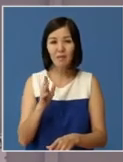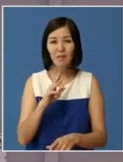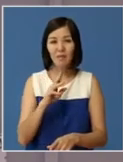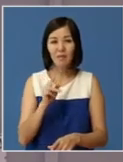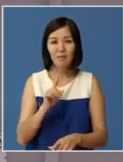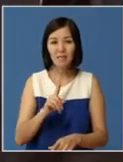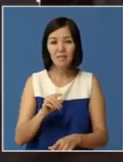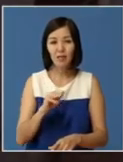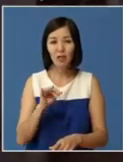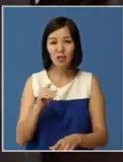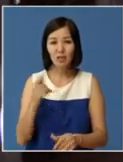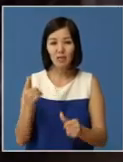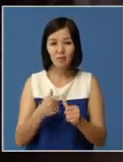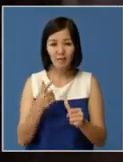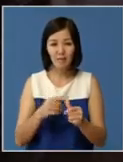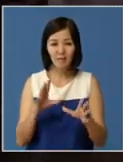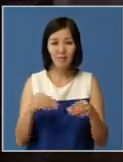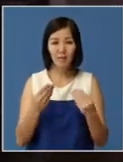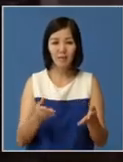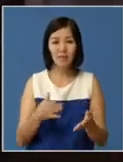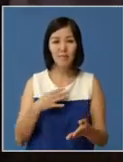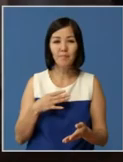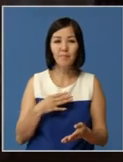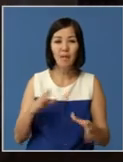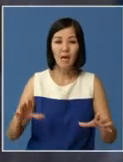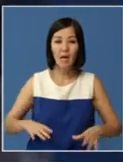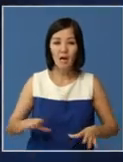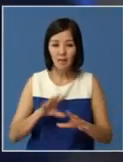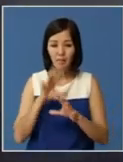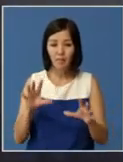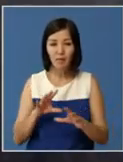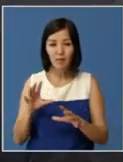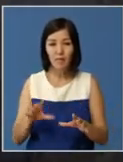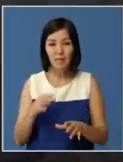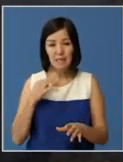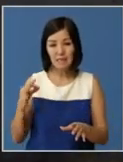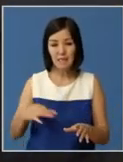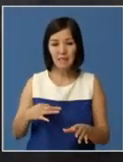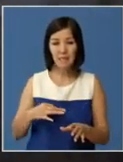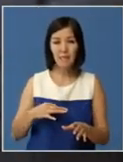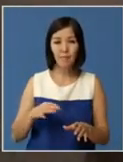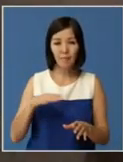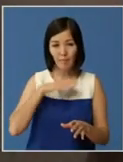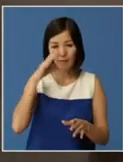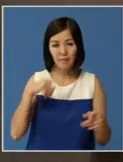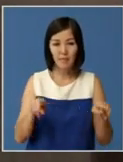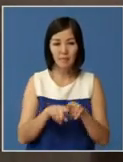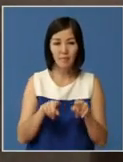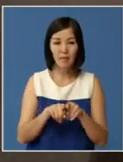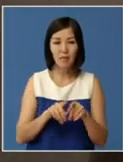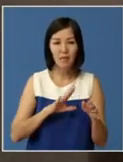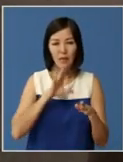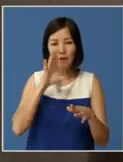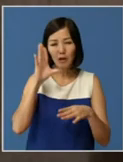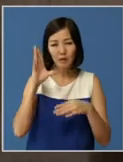деп қойғанбыз. Тұрар Рүстемұлы атбегі Рүстем Досжановтың ұлы әке ізін басып ісін жалғастырып жүр. Қызжиренді таң асырып